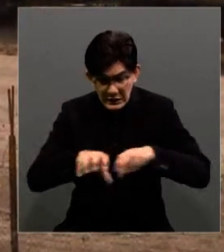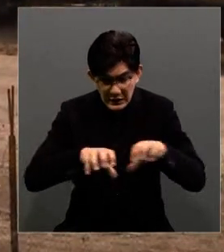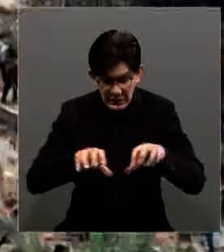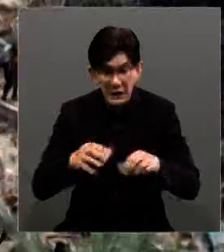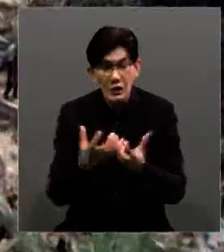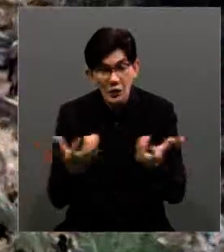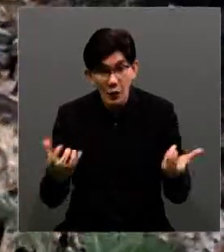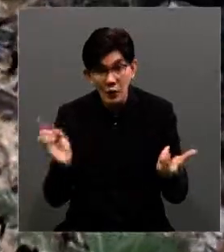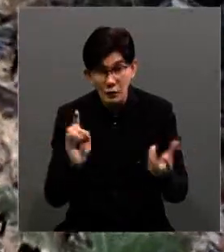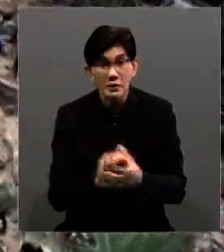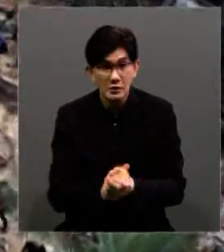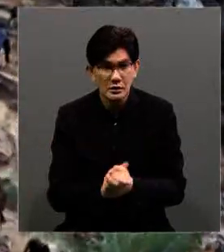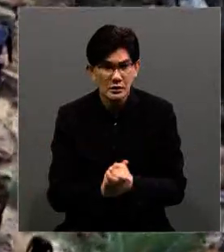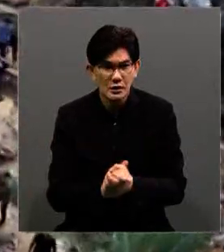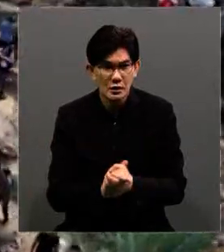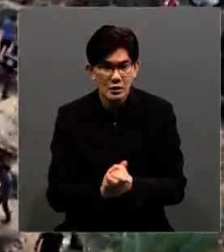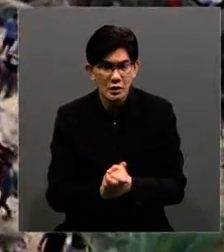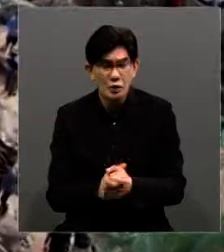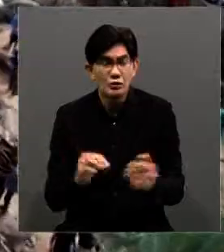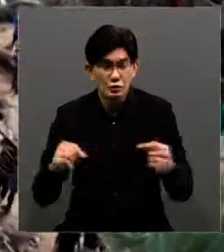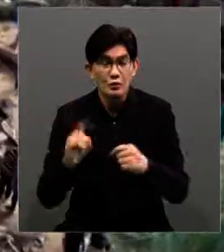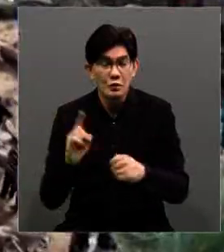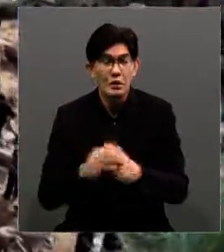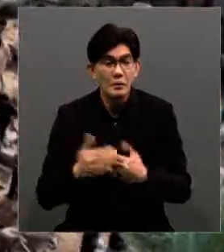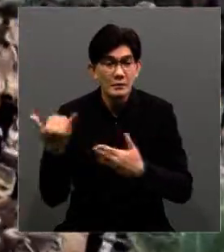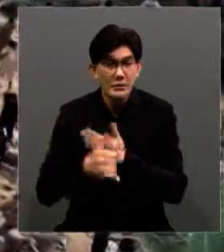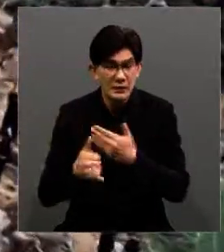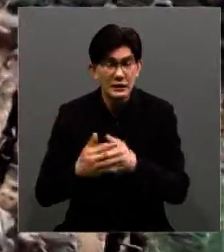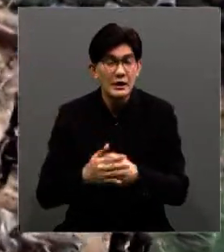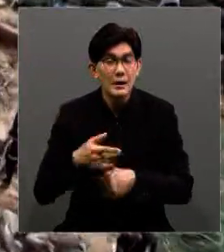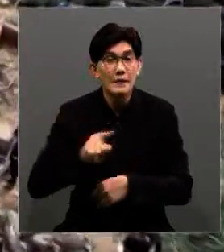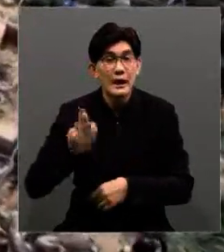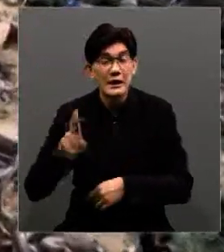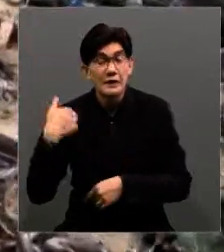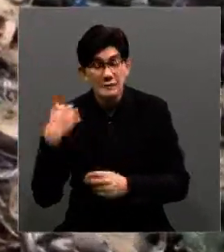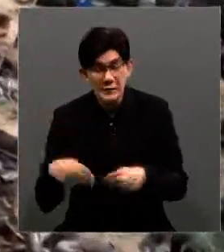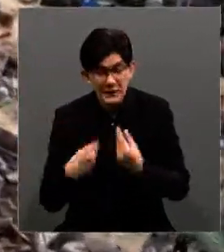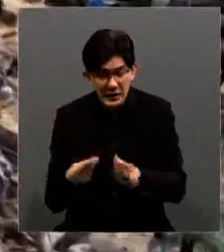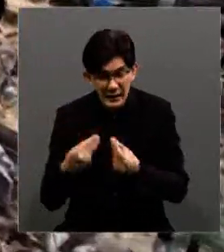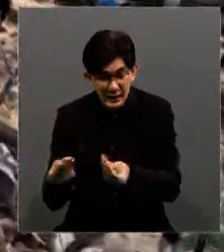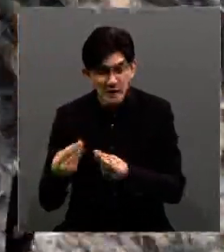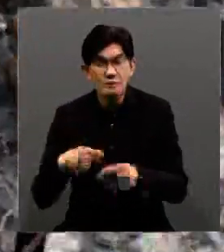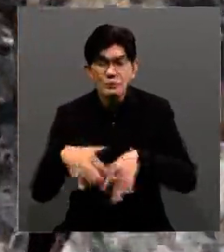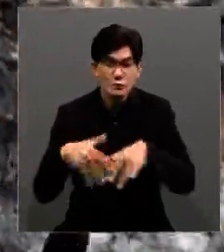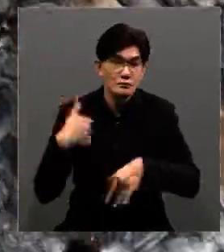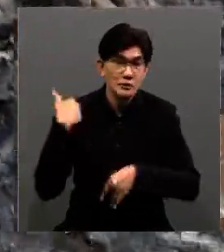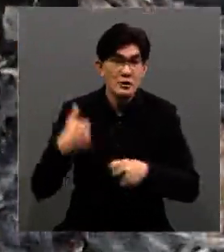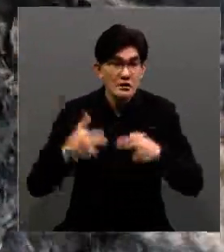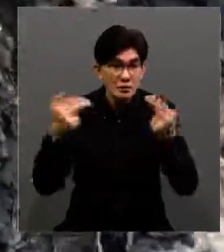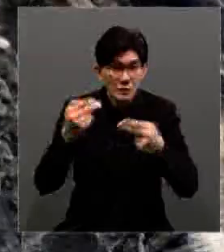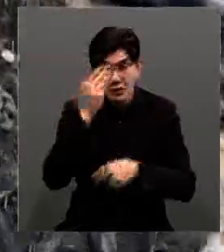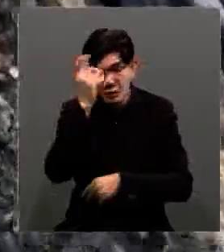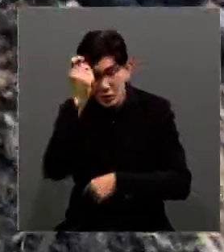เสบียงตรงนี้ก็จะเป็นสภาเสี้ยววงเดือนแดงแห่งปาเลสไตน์จะรับไปแจกจ่ายต่อให้ประชาชนในพื้นที่ส่วนการสู้รบระหว่าง